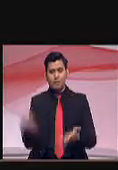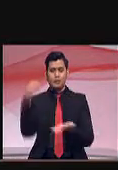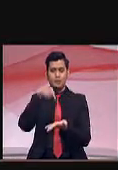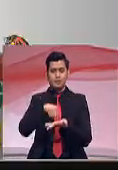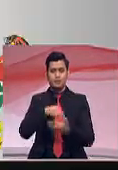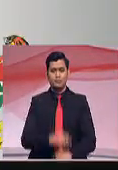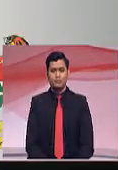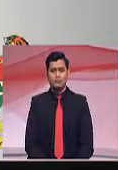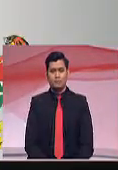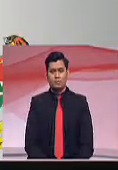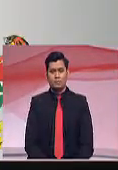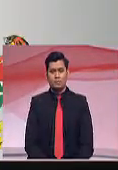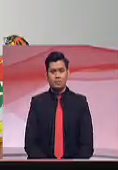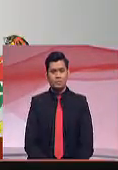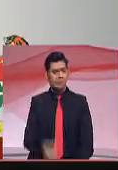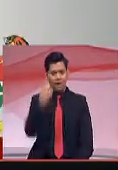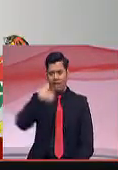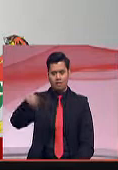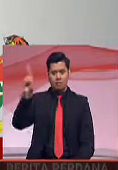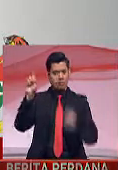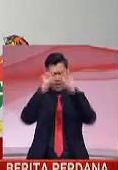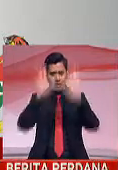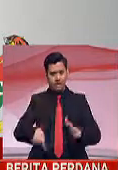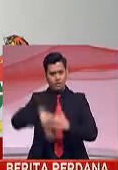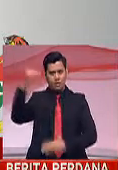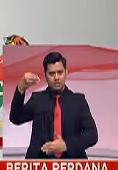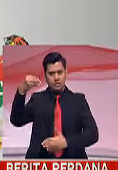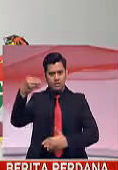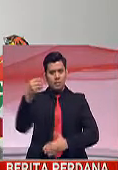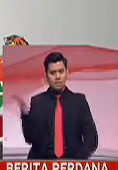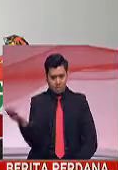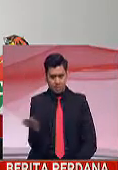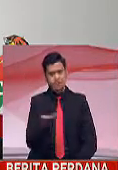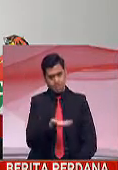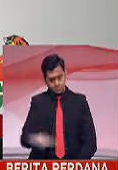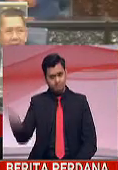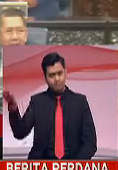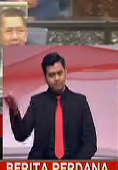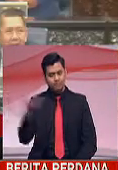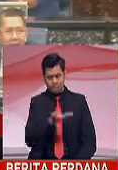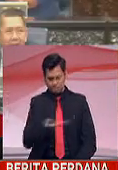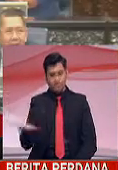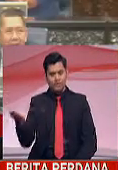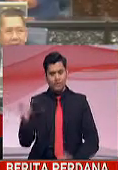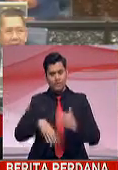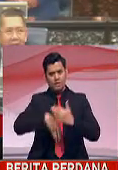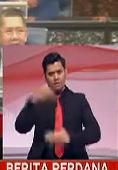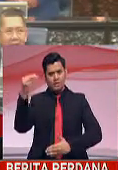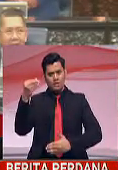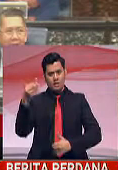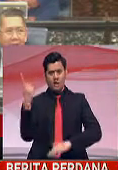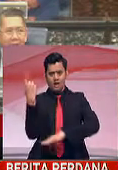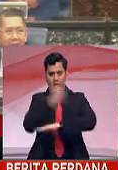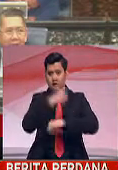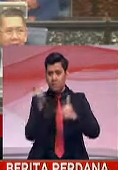Peraturan sila keluar Dewan. Datuk Speaker. Halau Shah Alam keluar. Datuk Speaker. Sila keluar Dewan. Apa ni, Speaker? Hari pertama yang masuk ah.